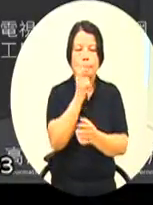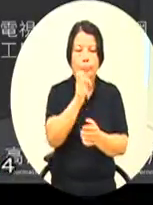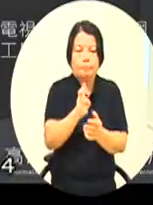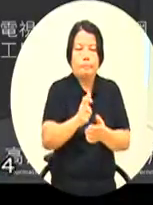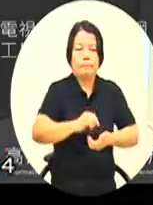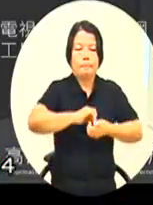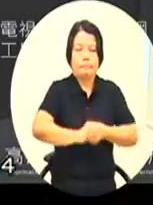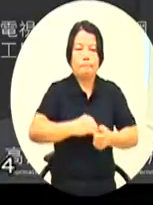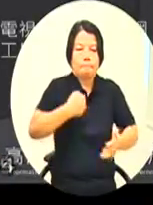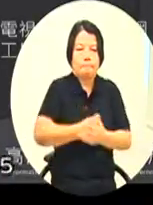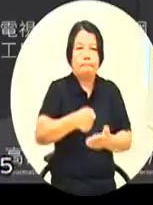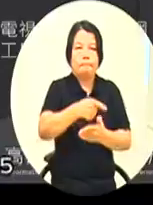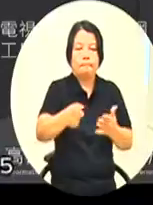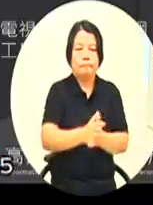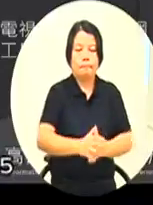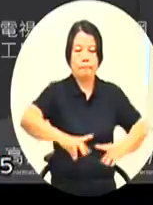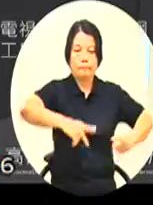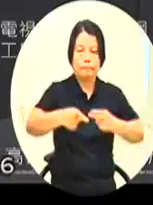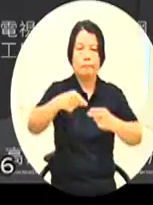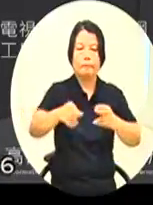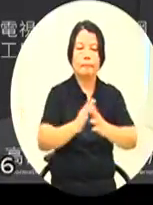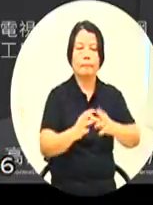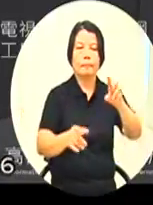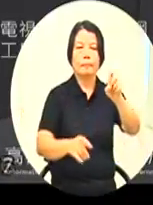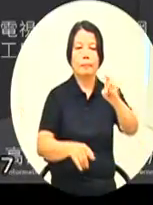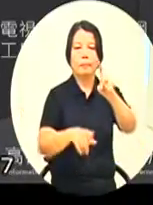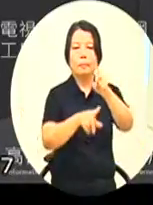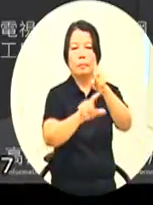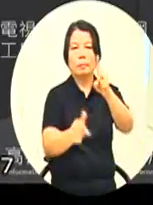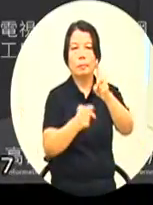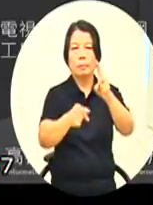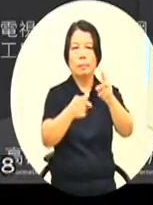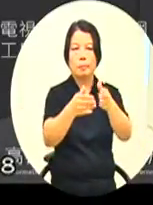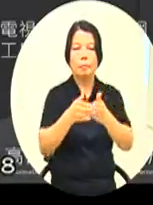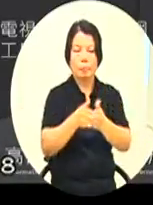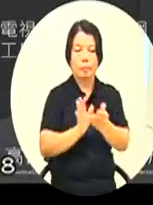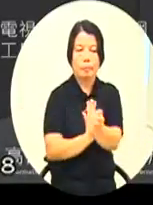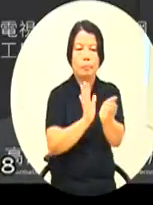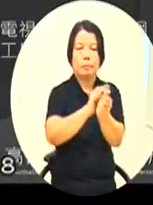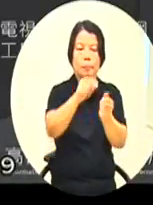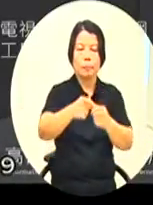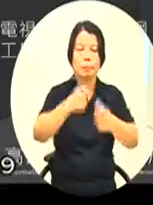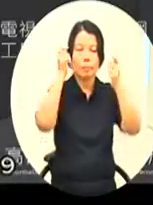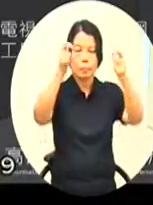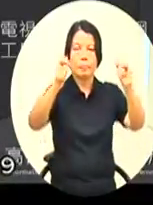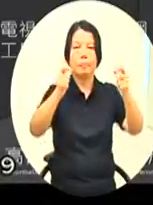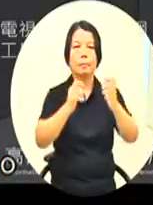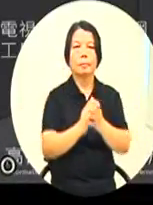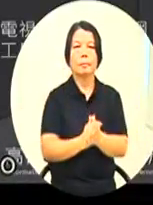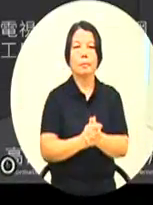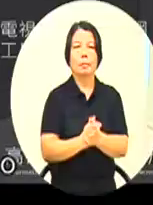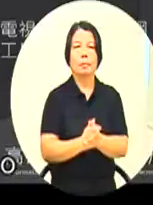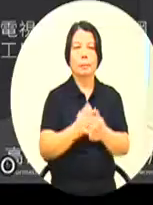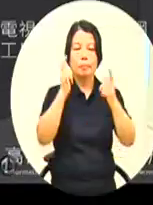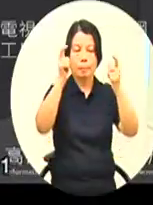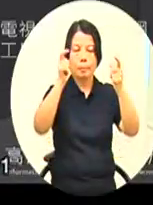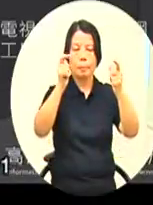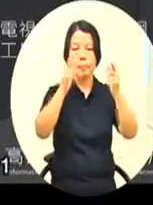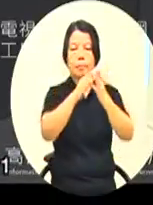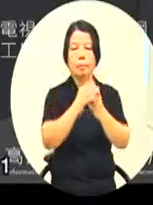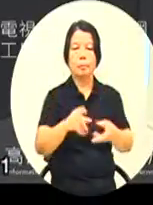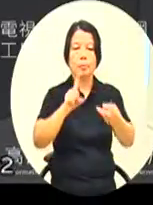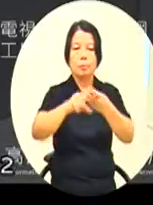决心。今年就在十一月，我们即将要推出的，我们以“高雄款”、“高雄款”作为我们的主